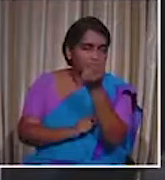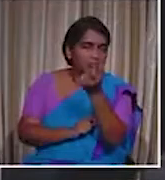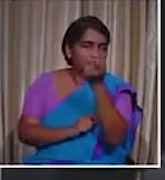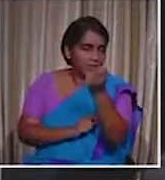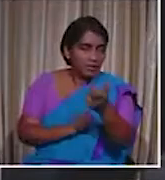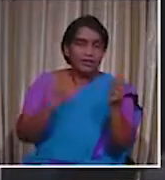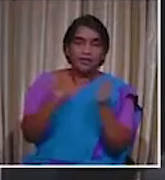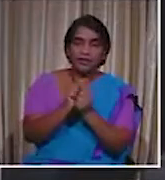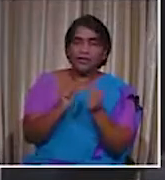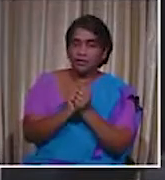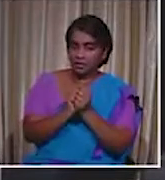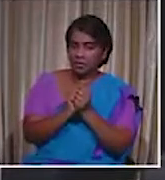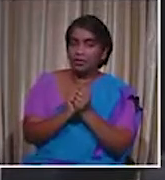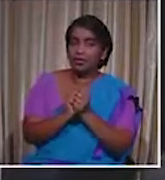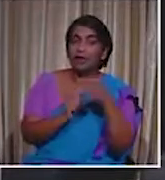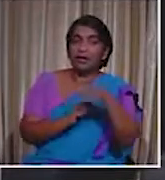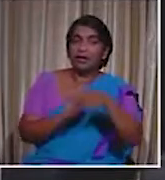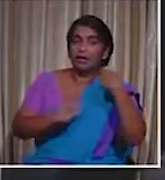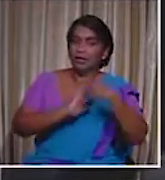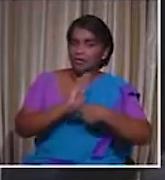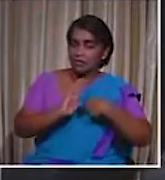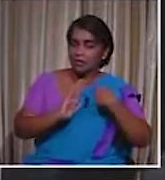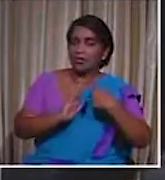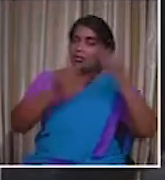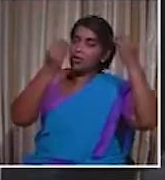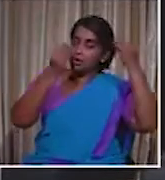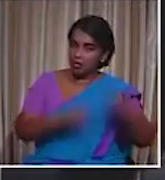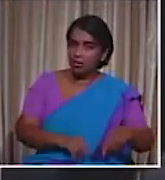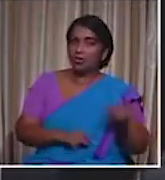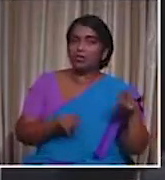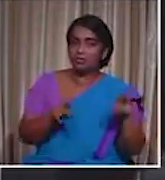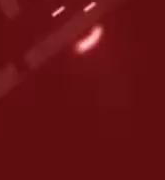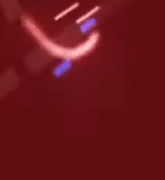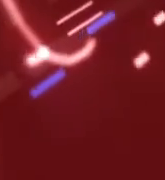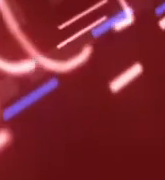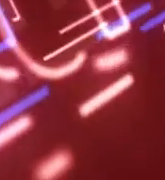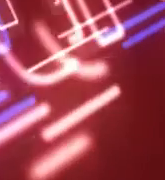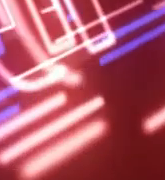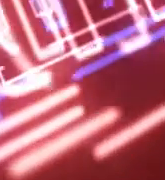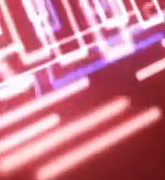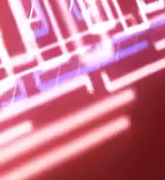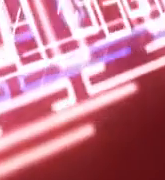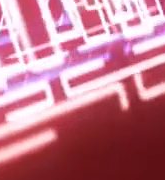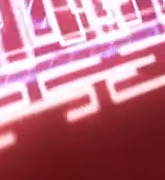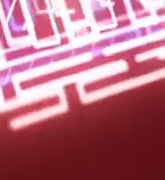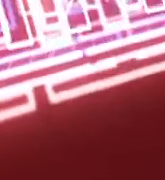අංශයක් අංශයක් ගානේ මේ රට කඩාවැටෙන්න බල වැඩ කරනවා